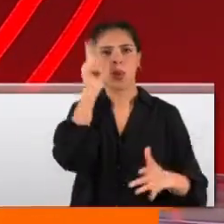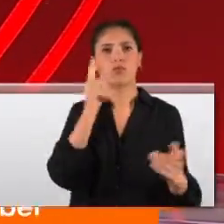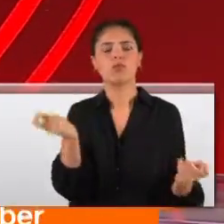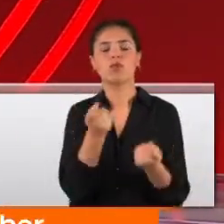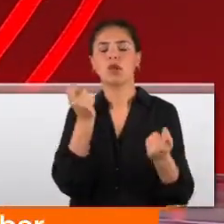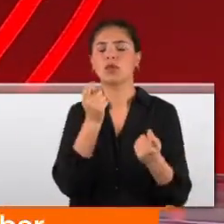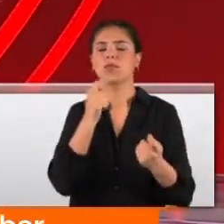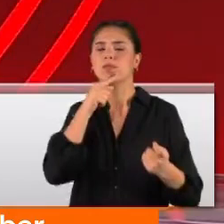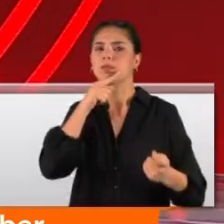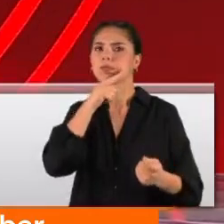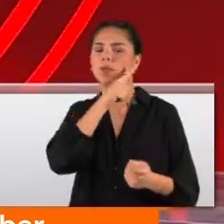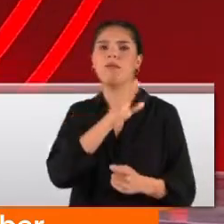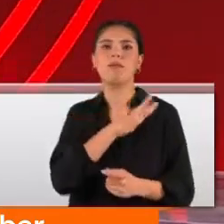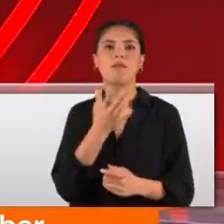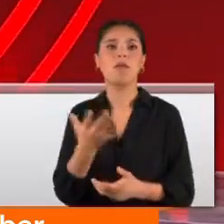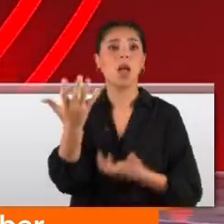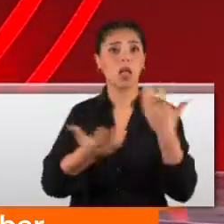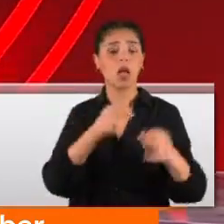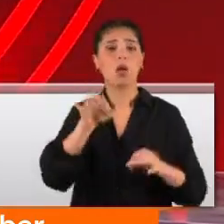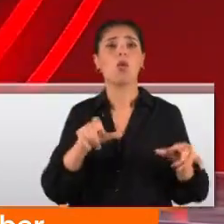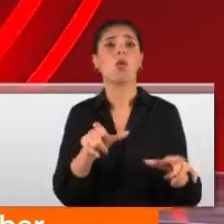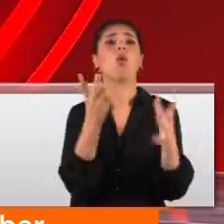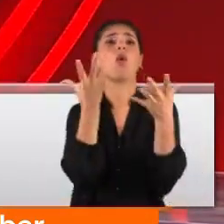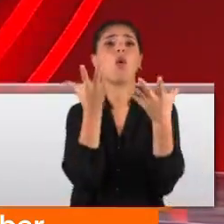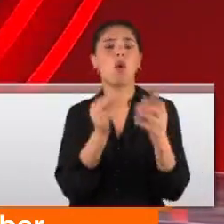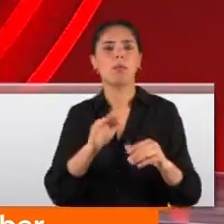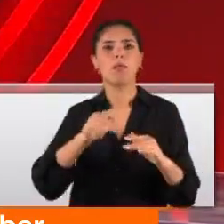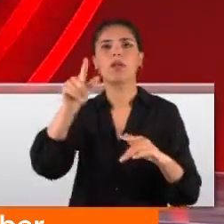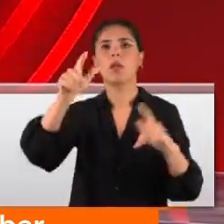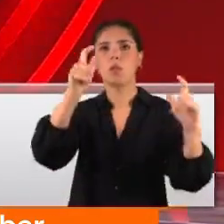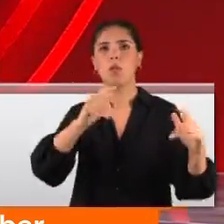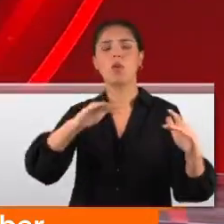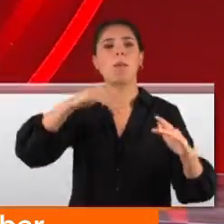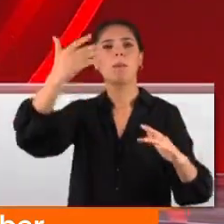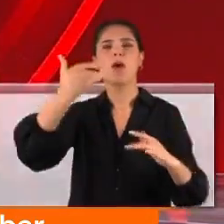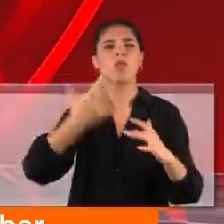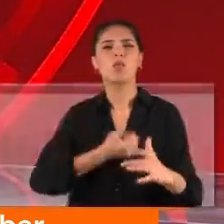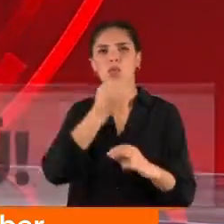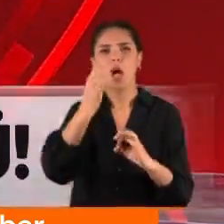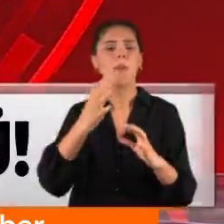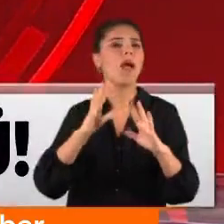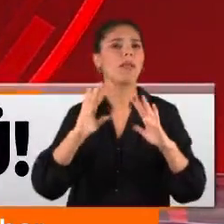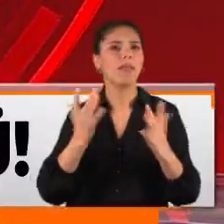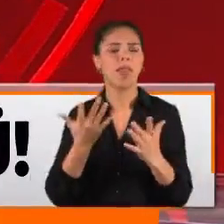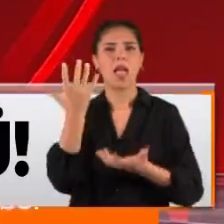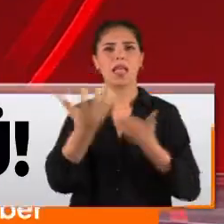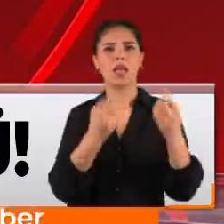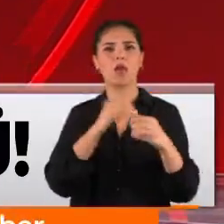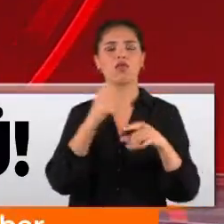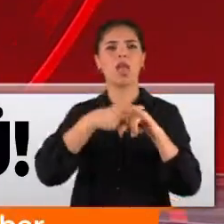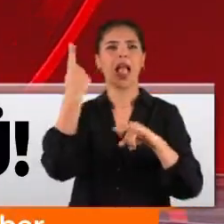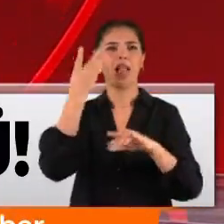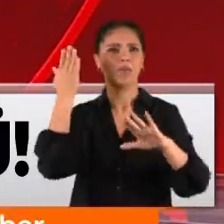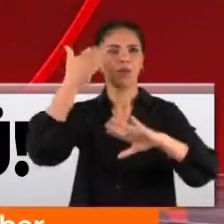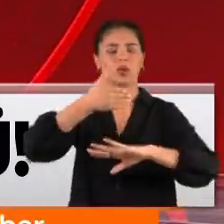yüzünden çalışmalar çok güçlükle ilerliyor. Yangın henüz kontrol altına alınmadı. Bölgeden başka bir acı haber daha geldi. Yangına müdahale için yola çıkan